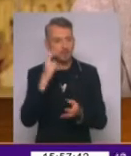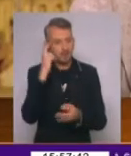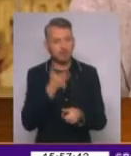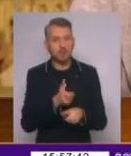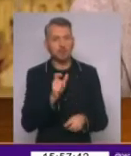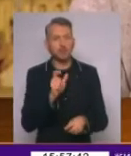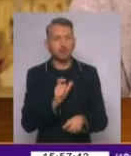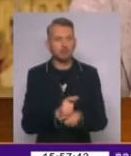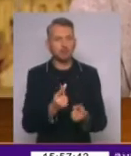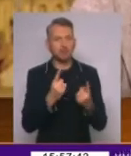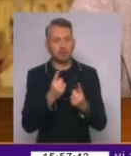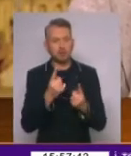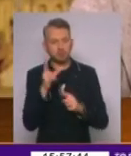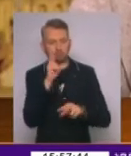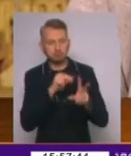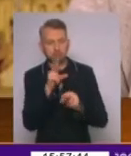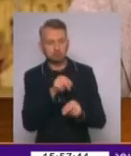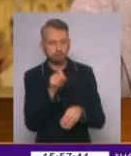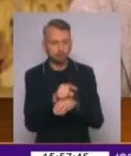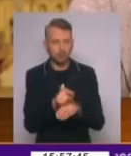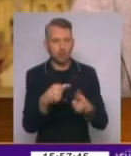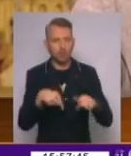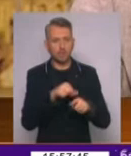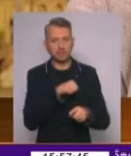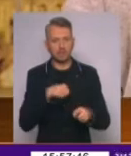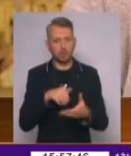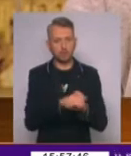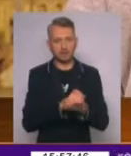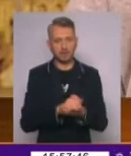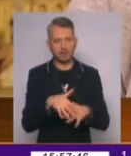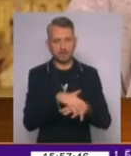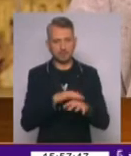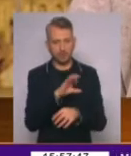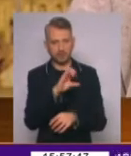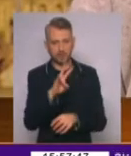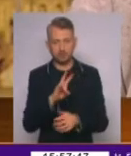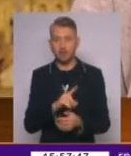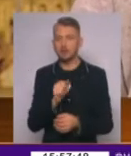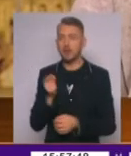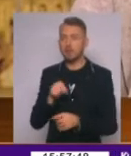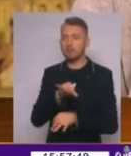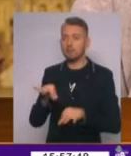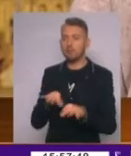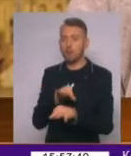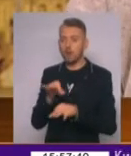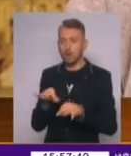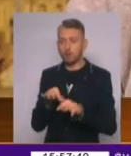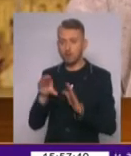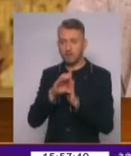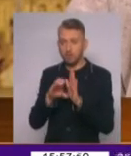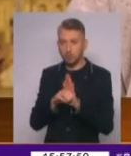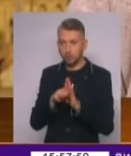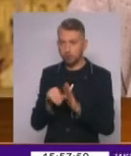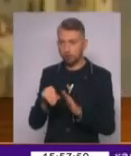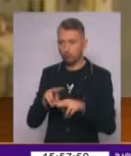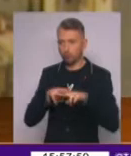велика надія покладається саме на органи самоорганізації населення. Фактично, за тим проєктом статуту